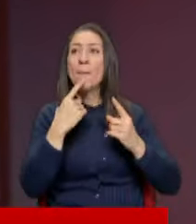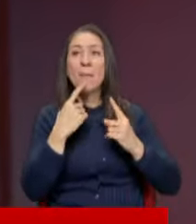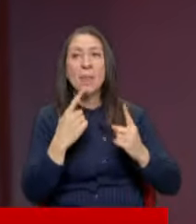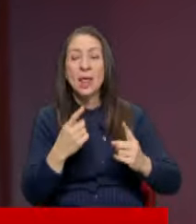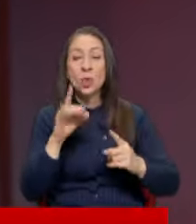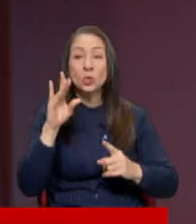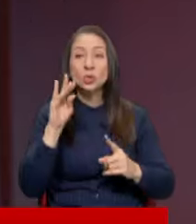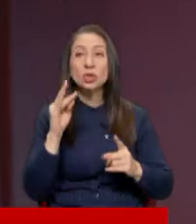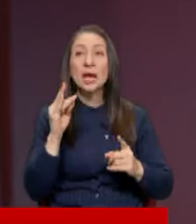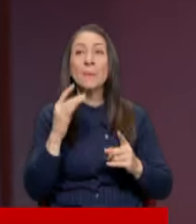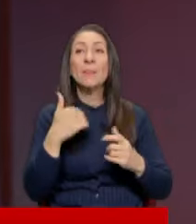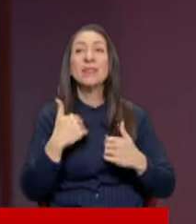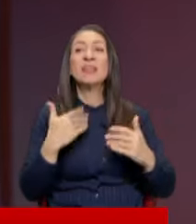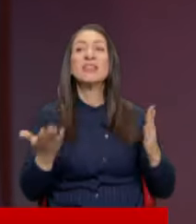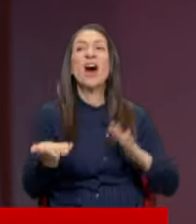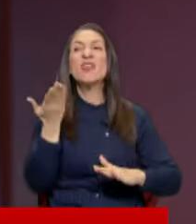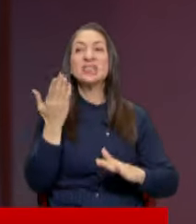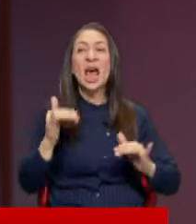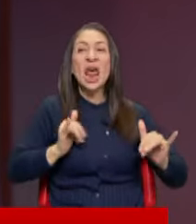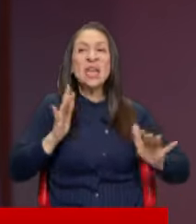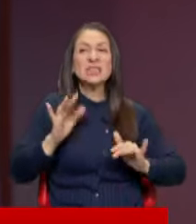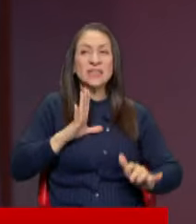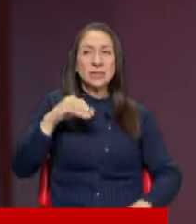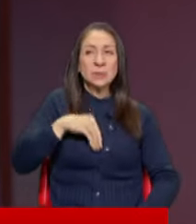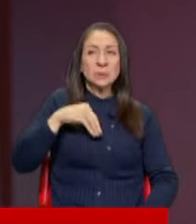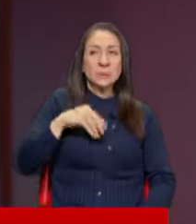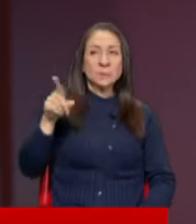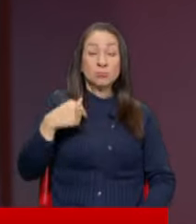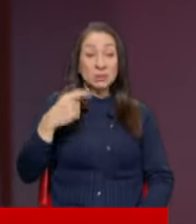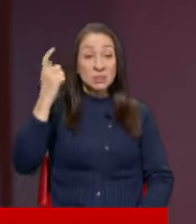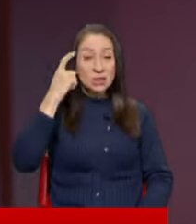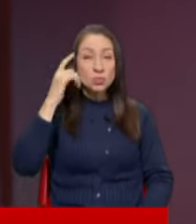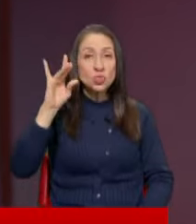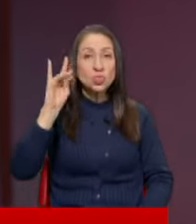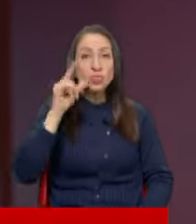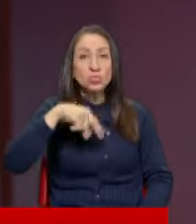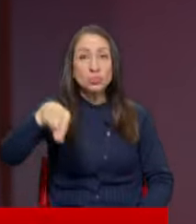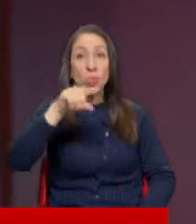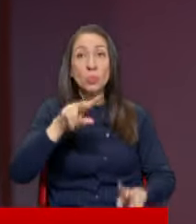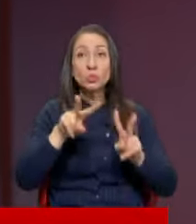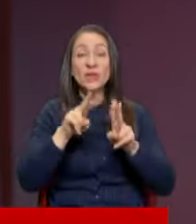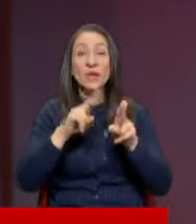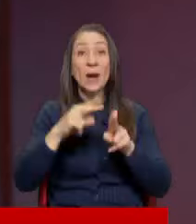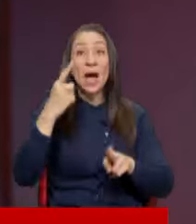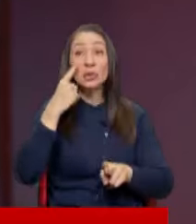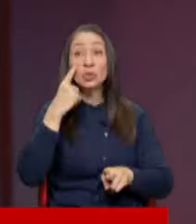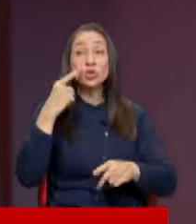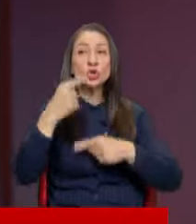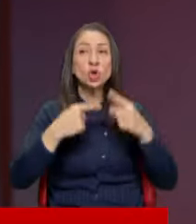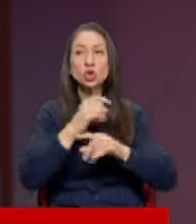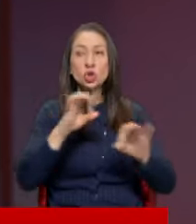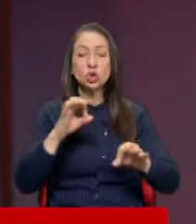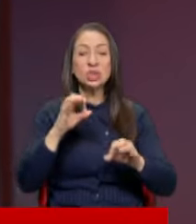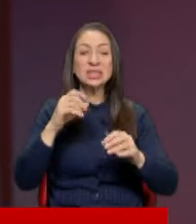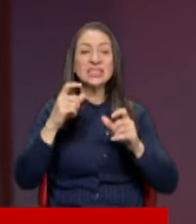Ülkücüler benden daha fazla rahatsızlar Aslında benim tanıdığım Ülkücü hareket Mustafa Kemal Atatürk'e soysuz